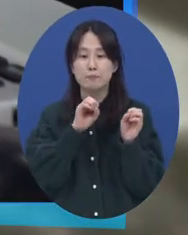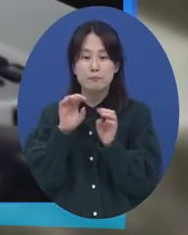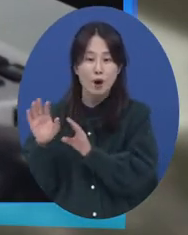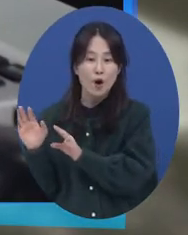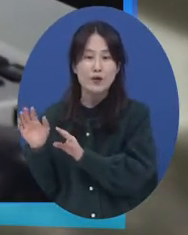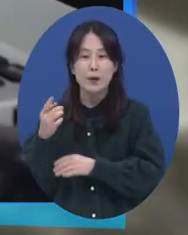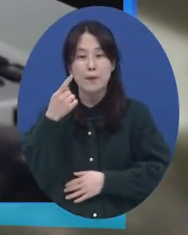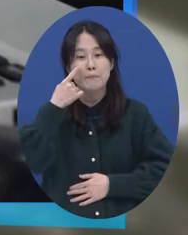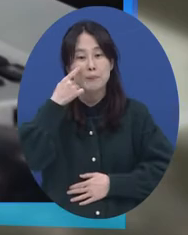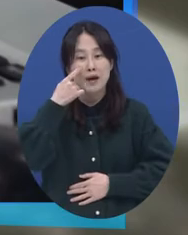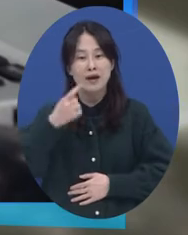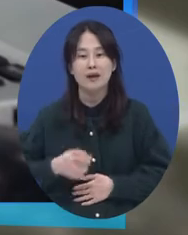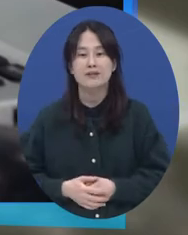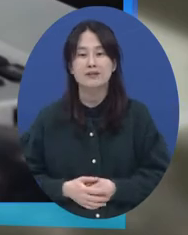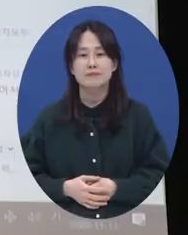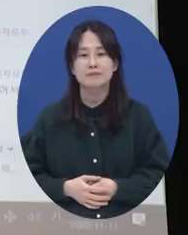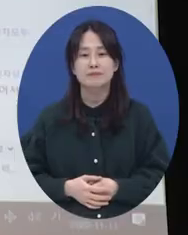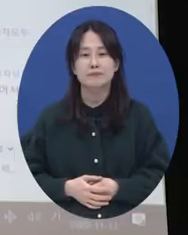내려놓아요.